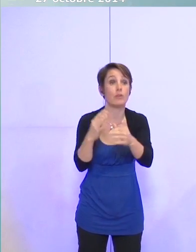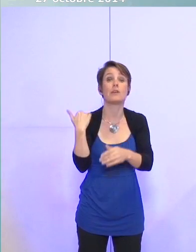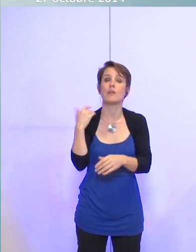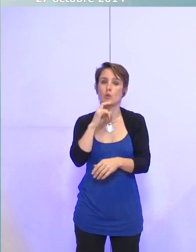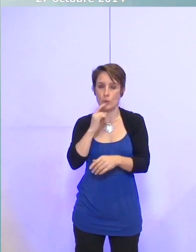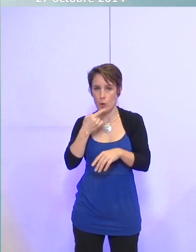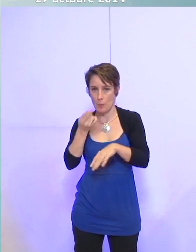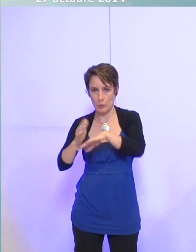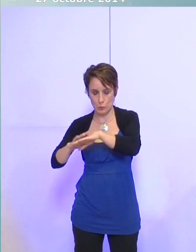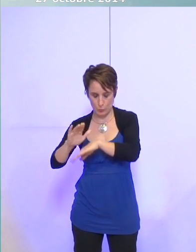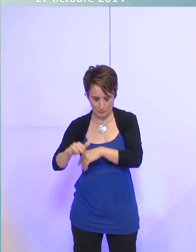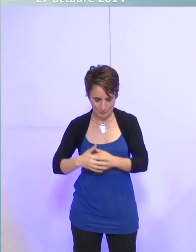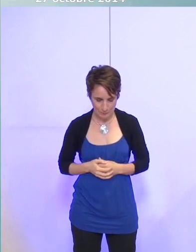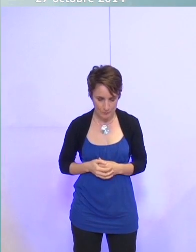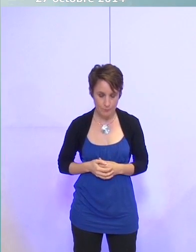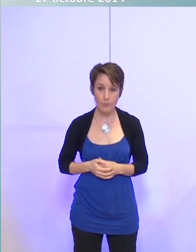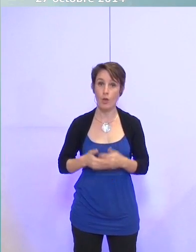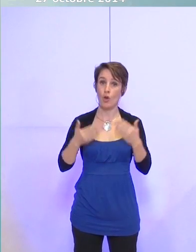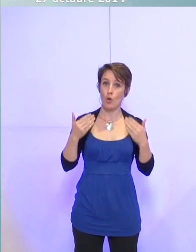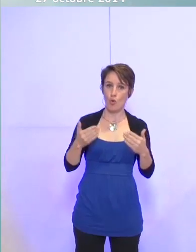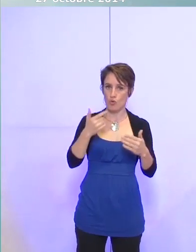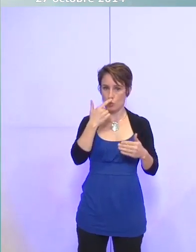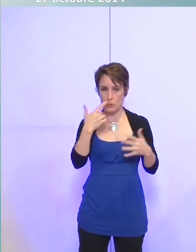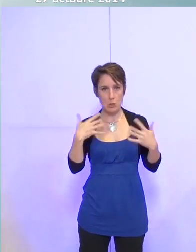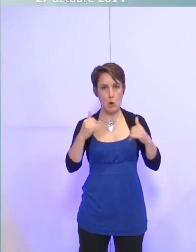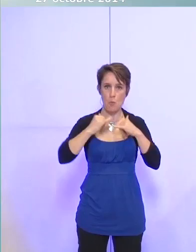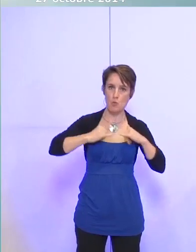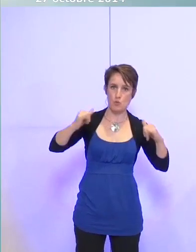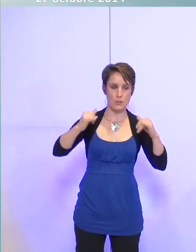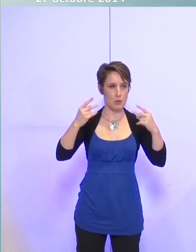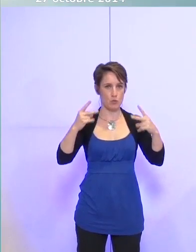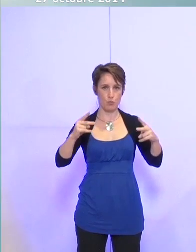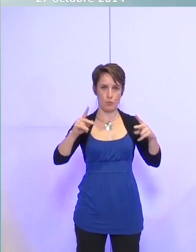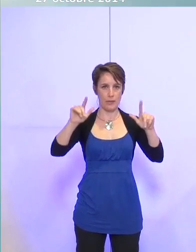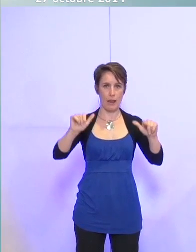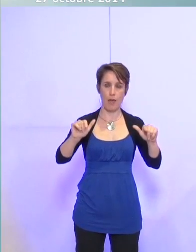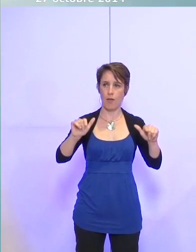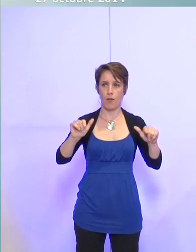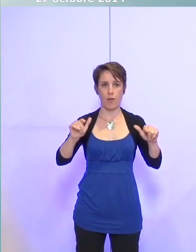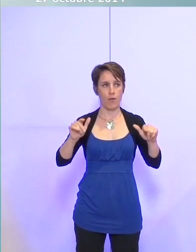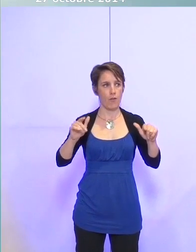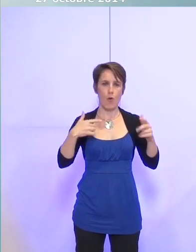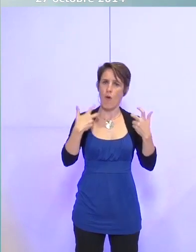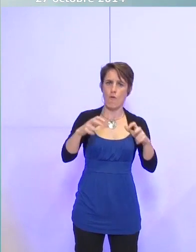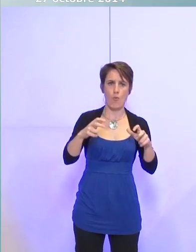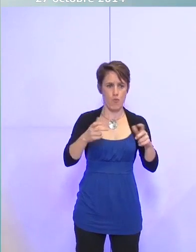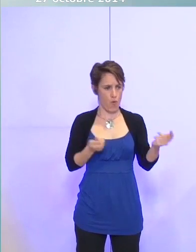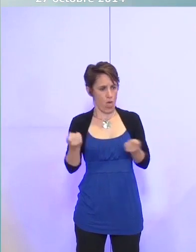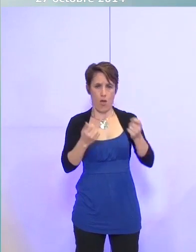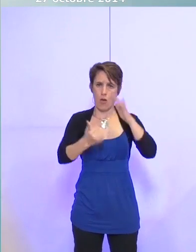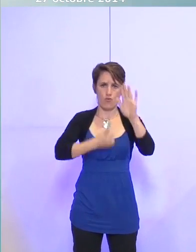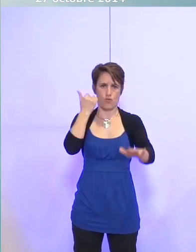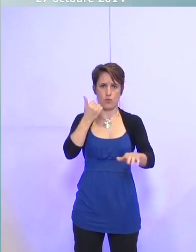Au moment où la puissance publique, et nous le voyons tous les jours, ne peut plus et ne souhaite plus forcément agir seule et de